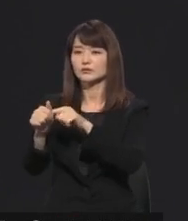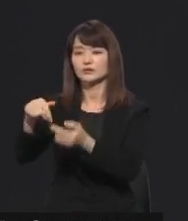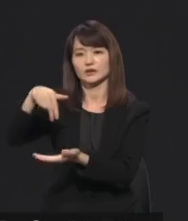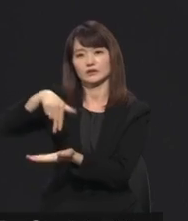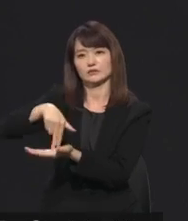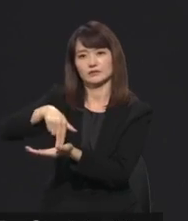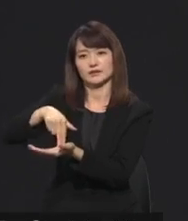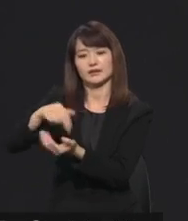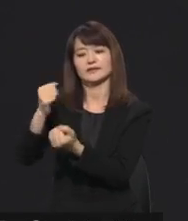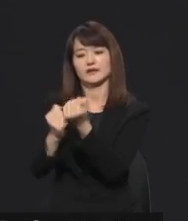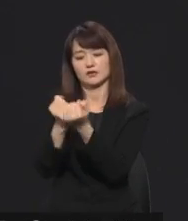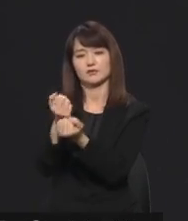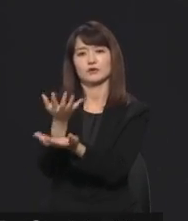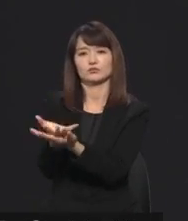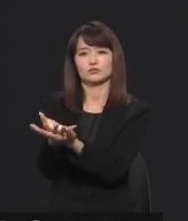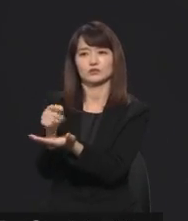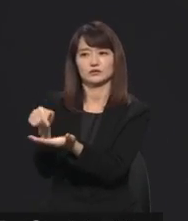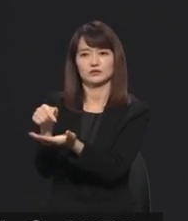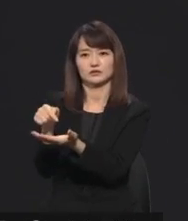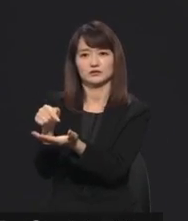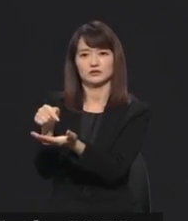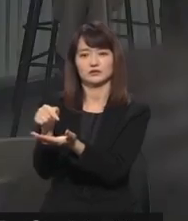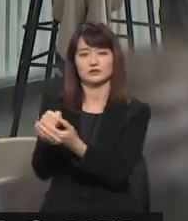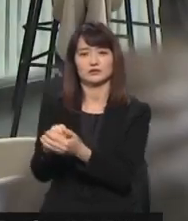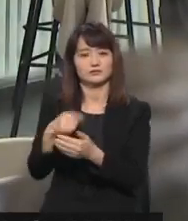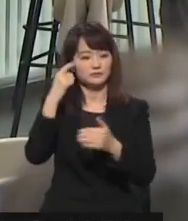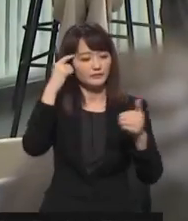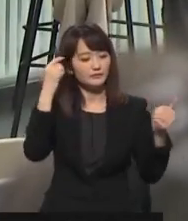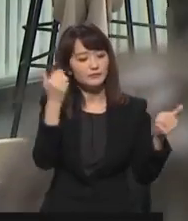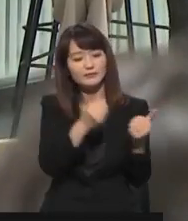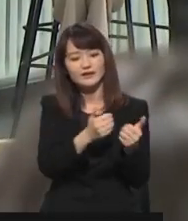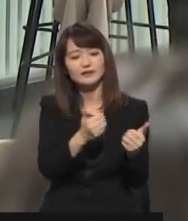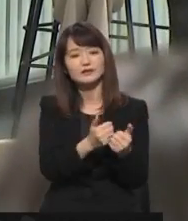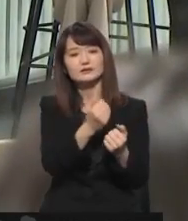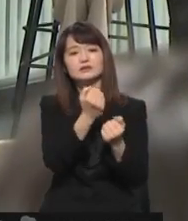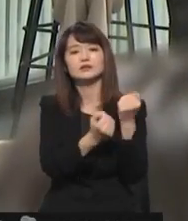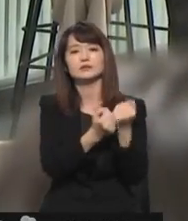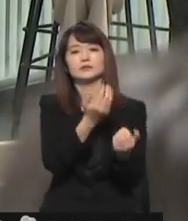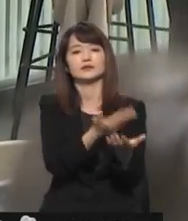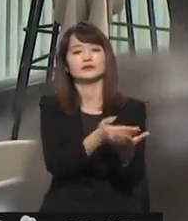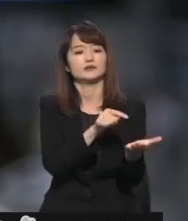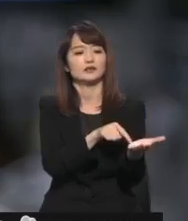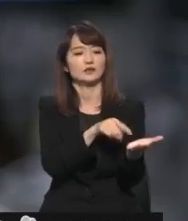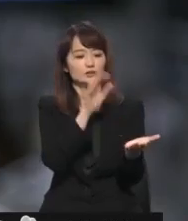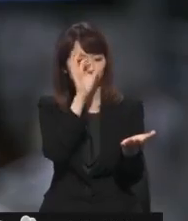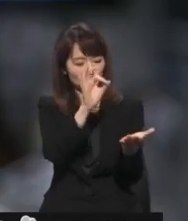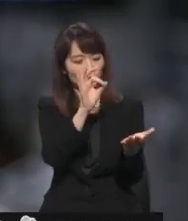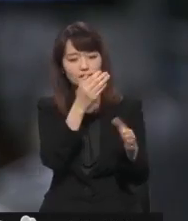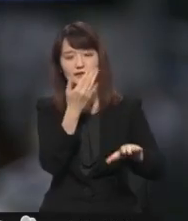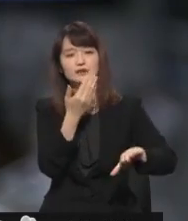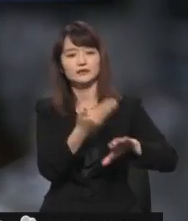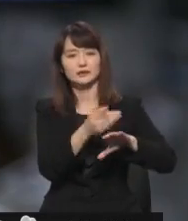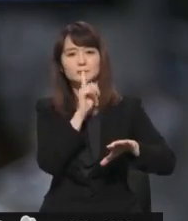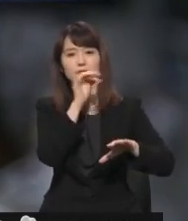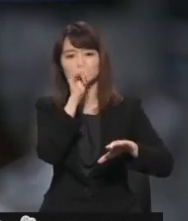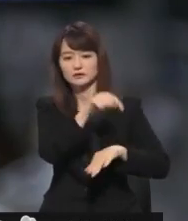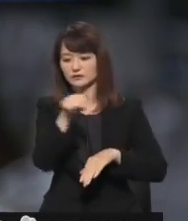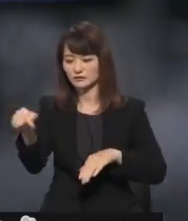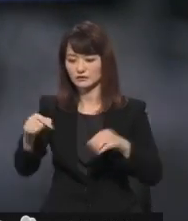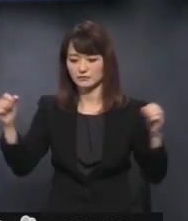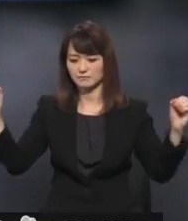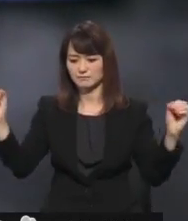합니다 4 같은 상화 수비에서 반대되는 내용의 해설 본을 보게 되면 또 다른 내용들이 나오게 될텐데 이 내용이 맛 부딪치면서